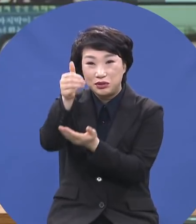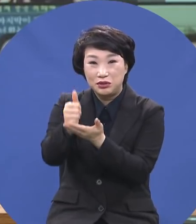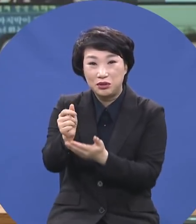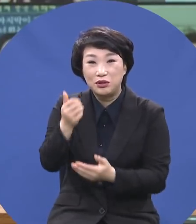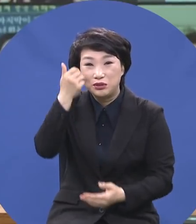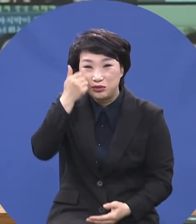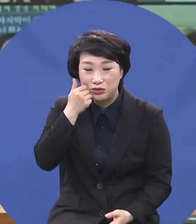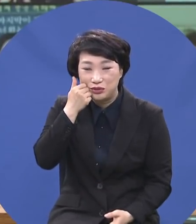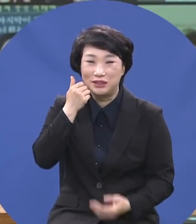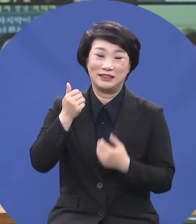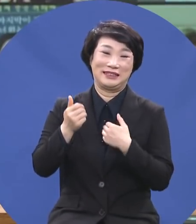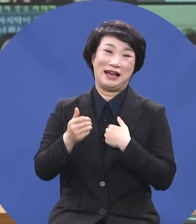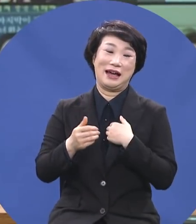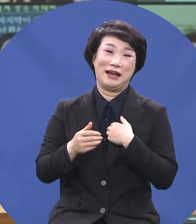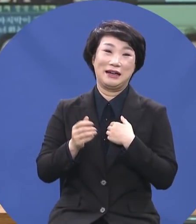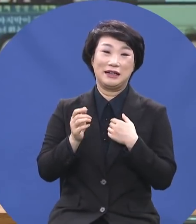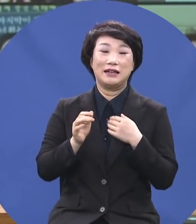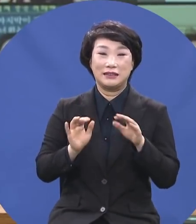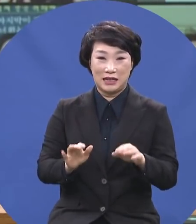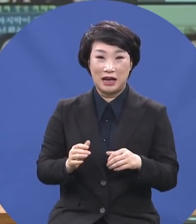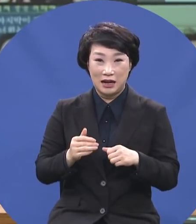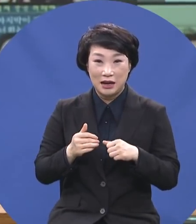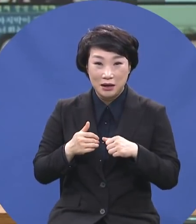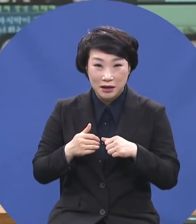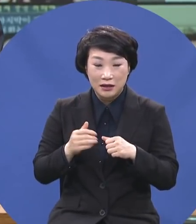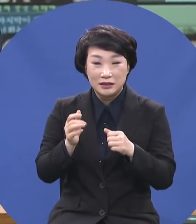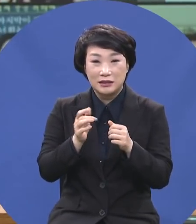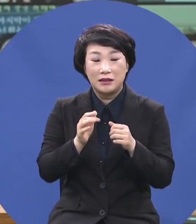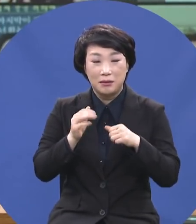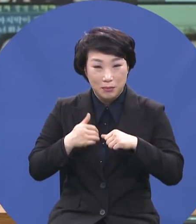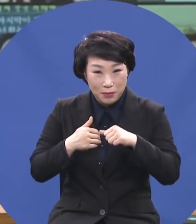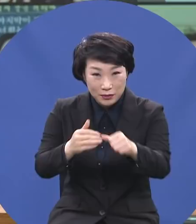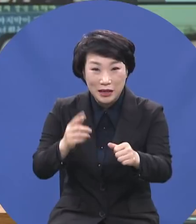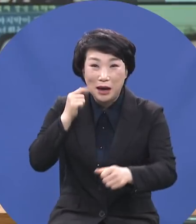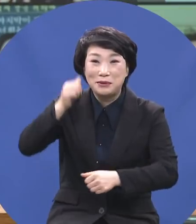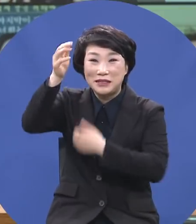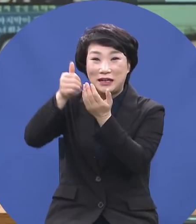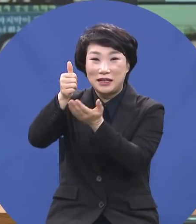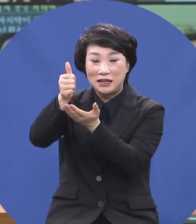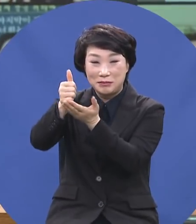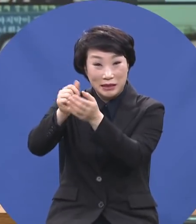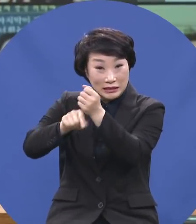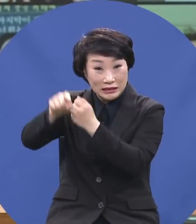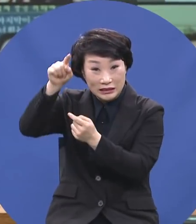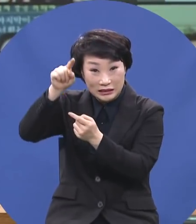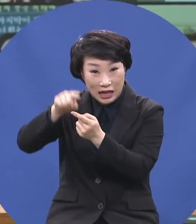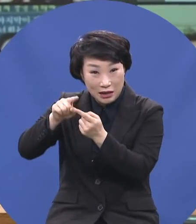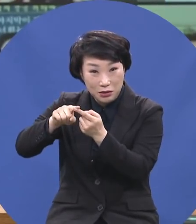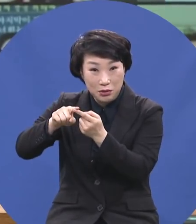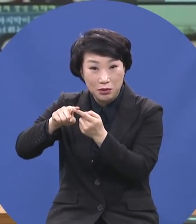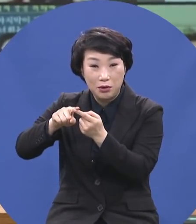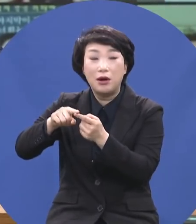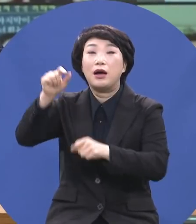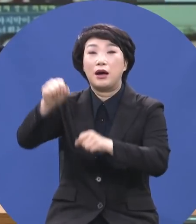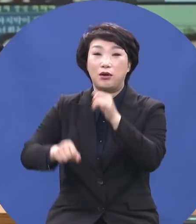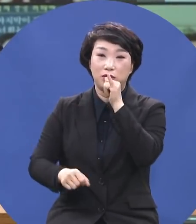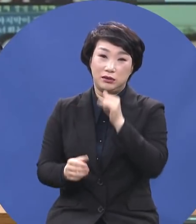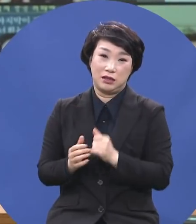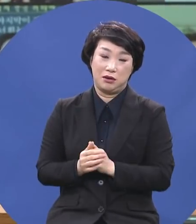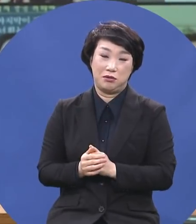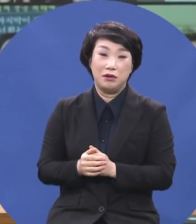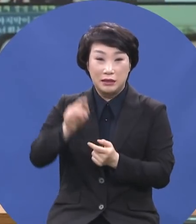그리스도는 나를 보내신 아버지 하나님의 뜻 그대로